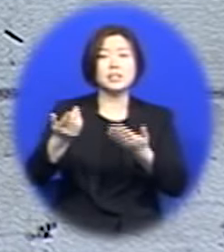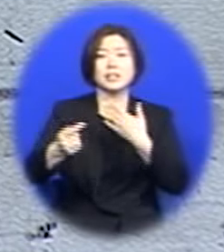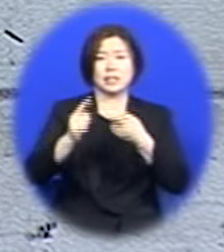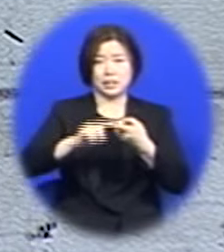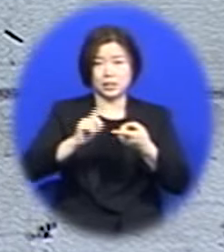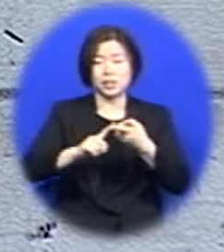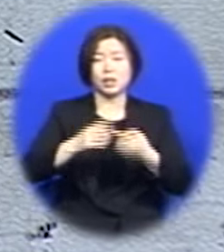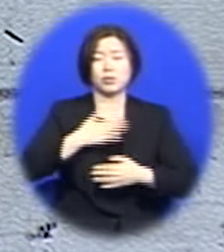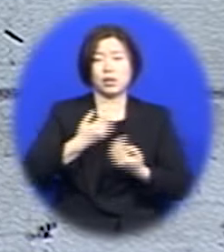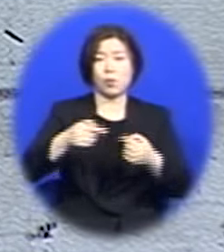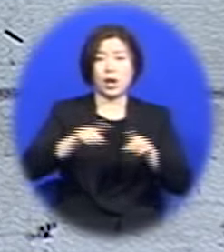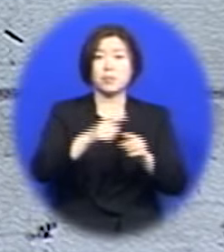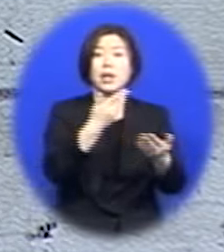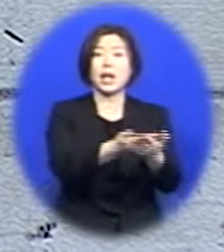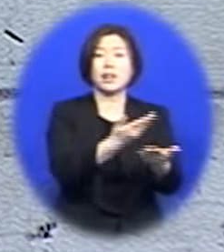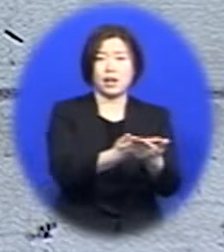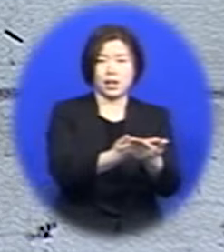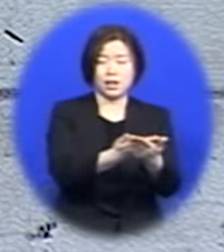함께.